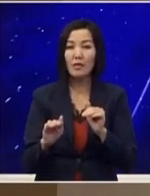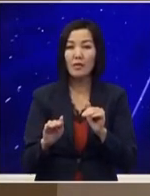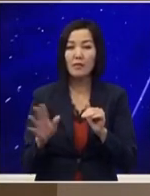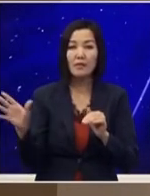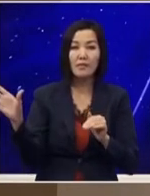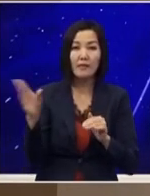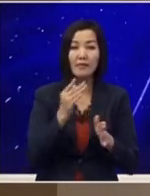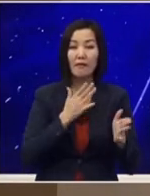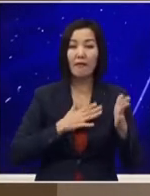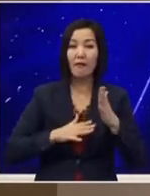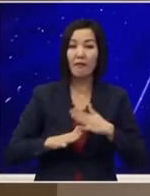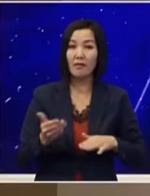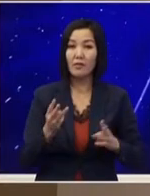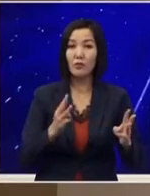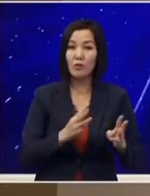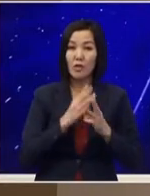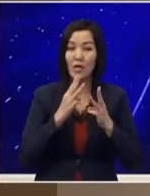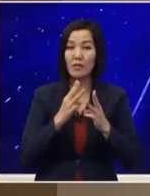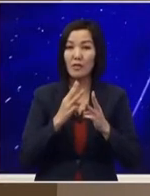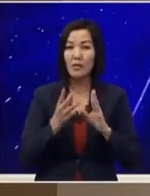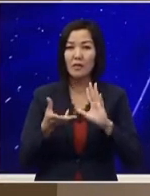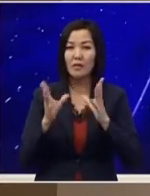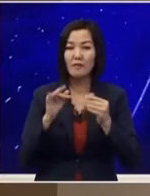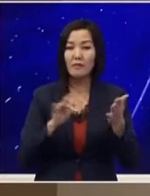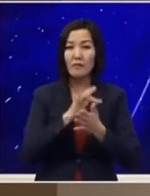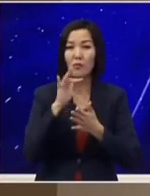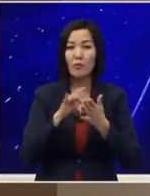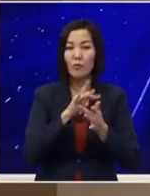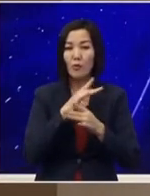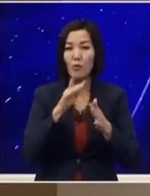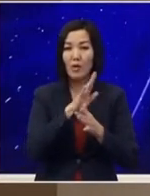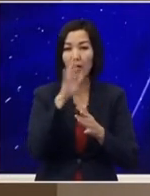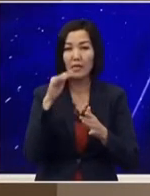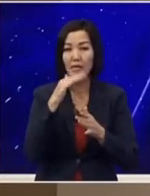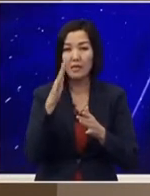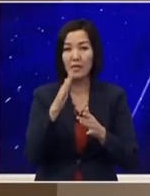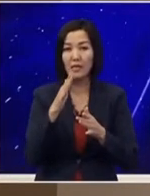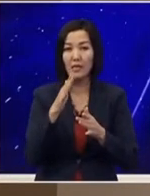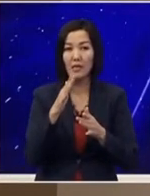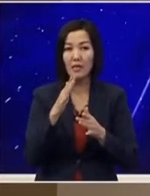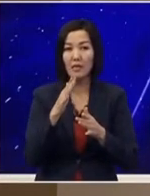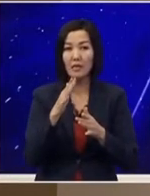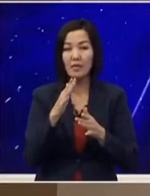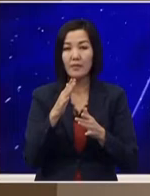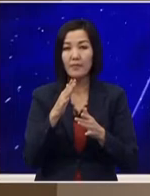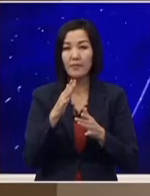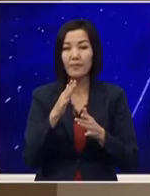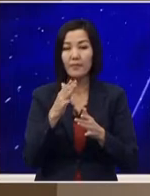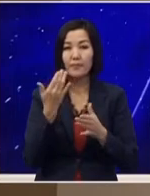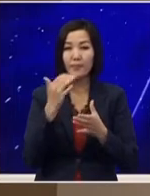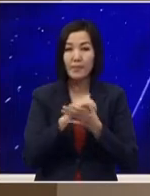всей радостью, со всего города много родителей. Ее познают